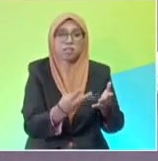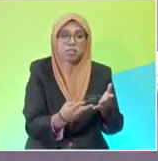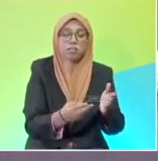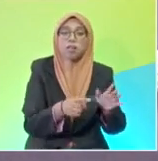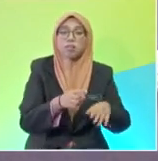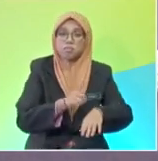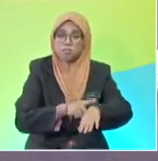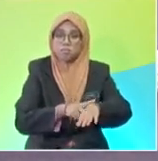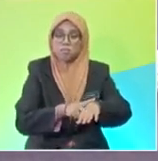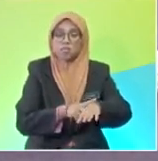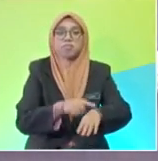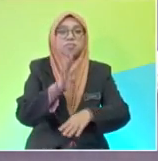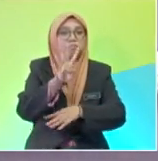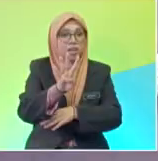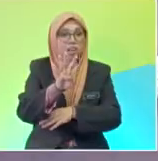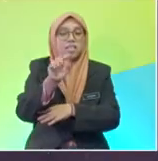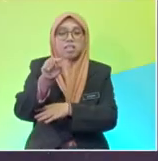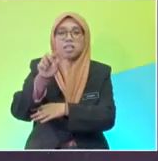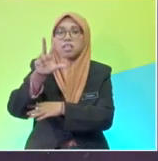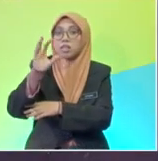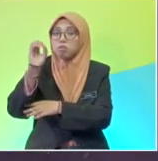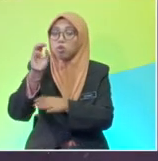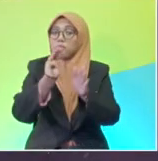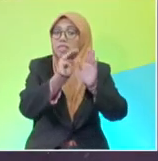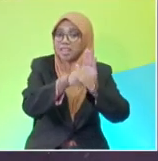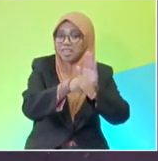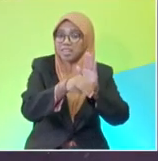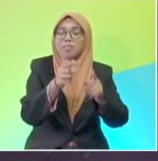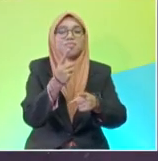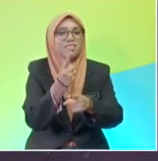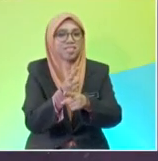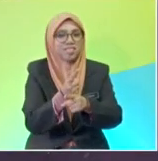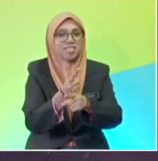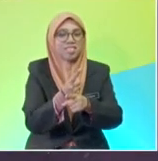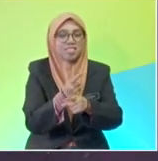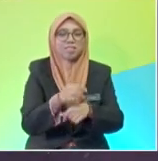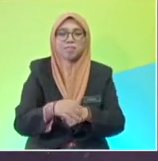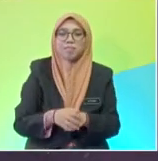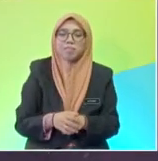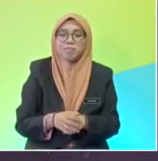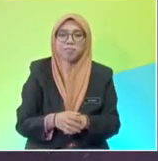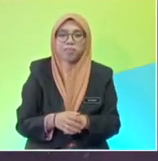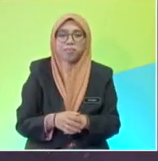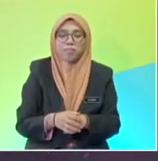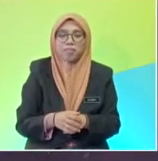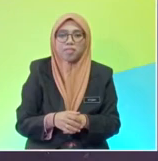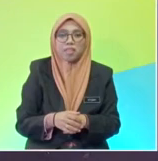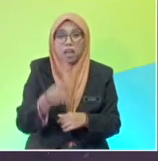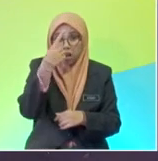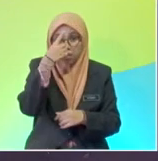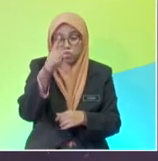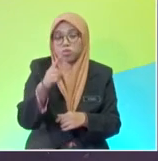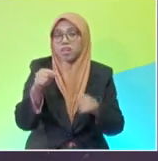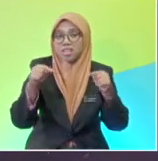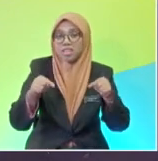4:30 minit. Betul. Jadi itulah cara untuk kita bacakan jam digital. Dan untuk hari ini kita